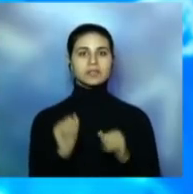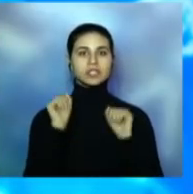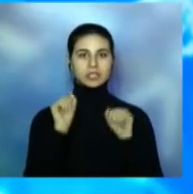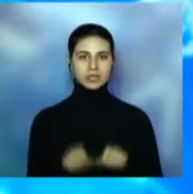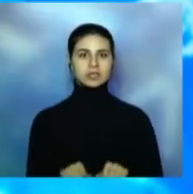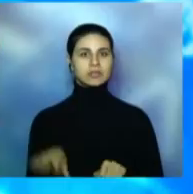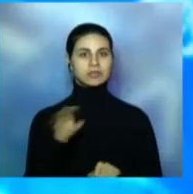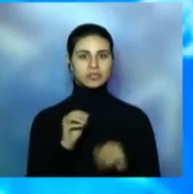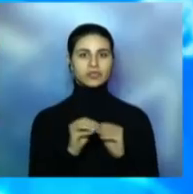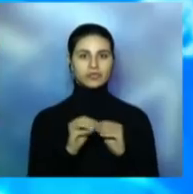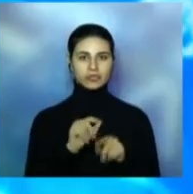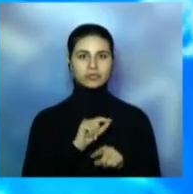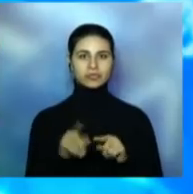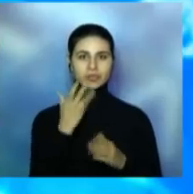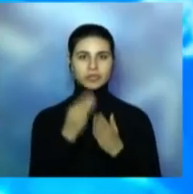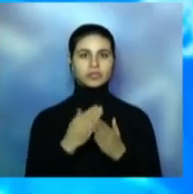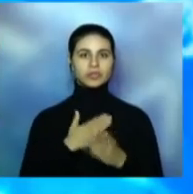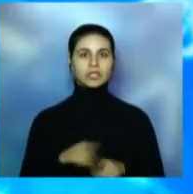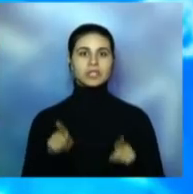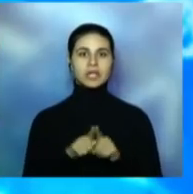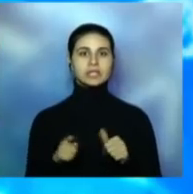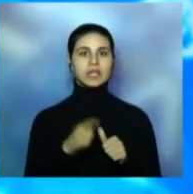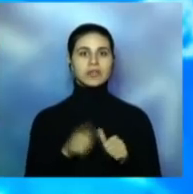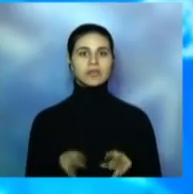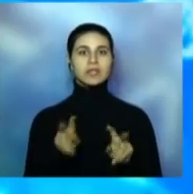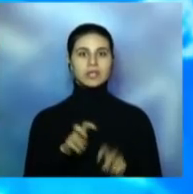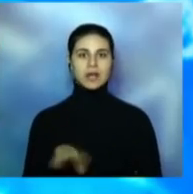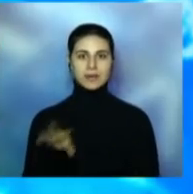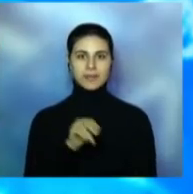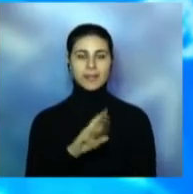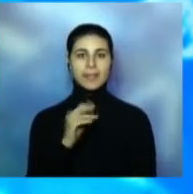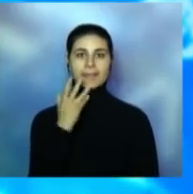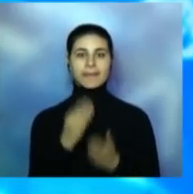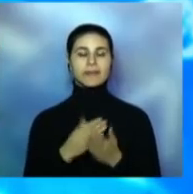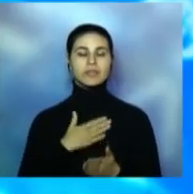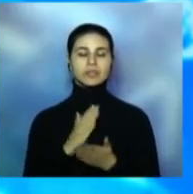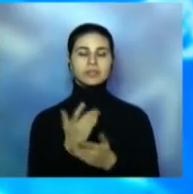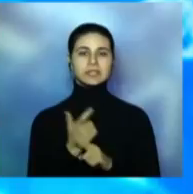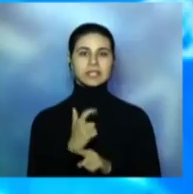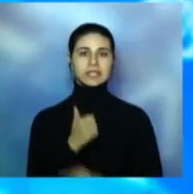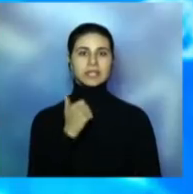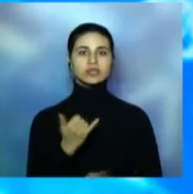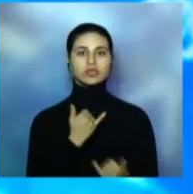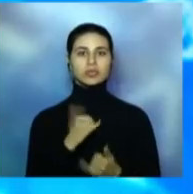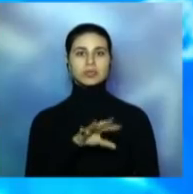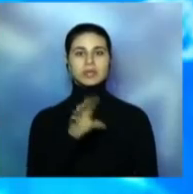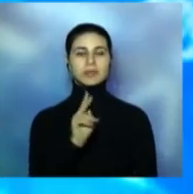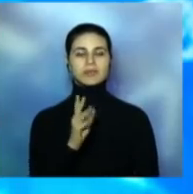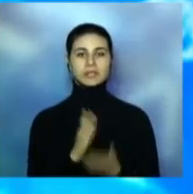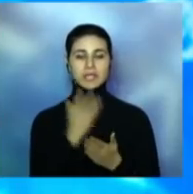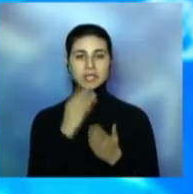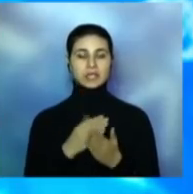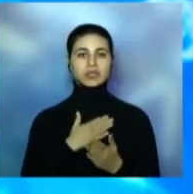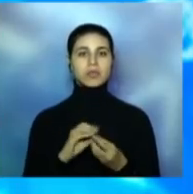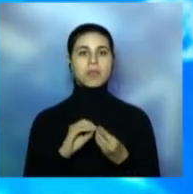შესაძლებლობები შეუზღუდავია. ჩვენს რუბრიკას ასე ქვია, შეუზღუდავი შესაძლებლობები და ჩვენ ყავს არაჩვეულებრივი სტუმრები, რომლებიც არიან ჩვენი